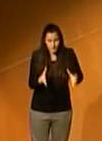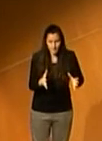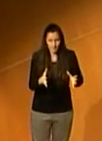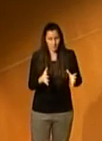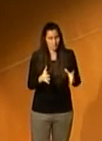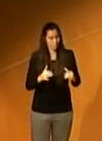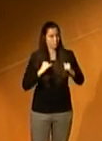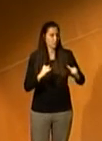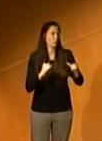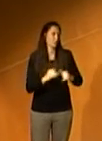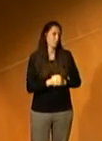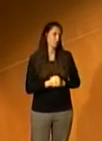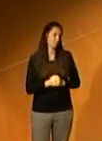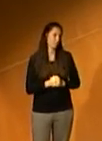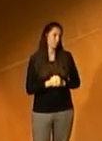handicap.